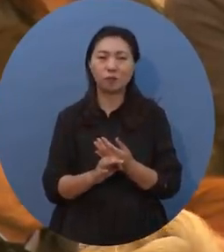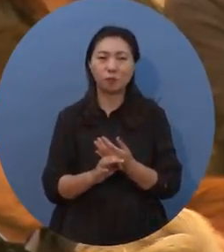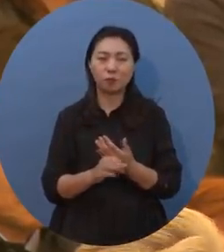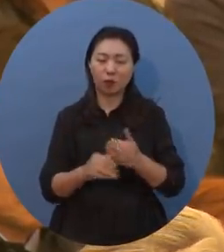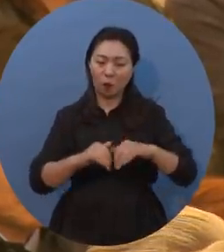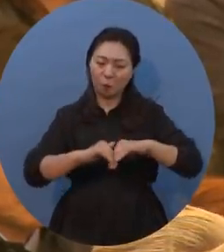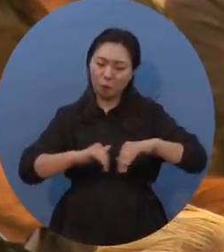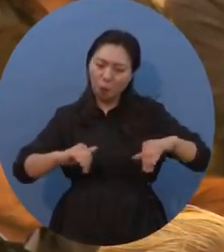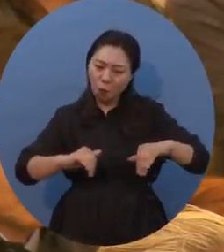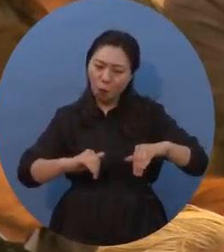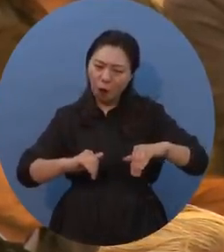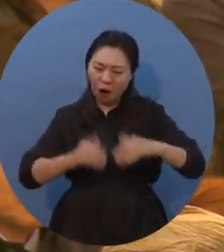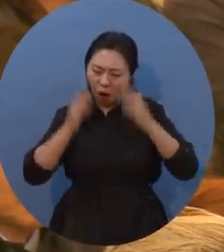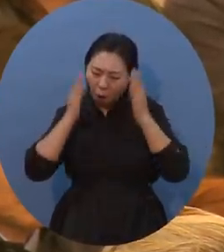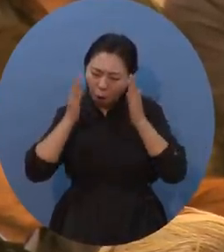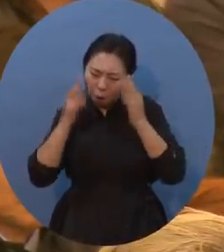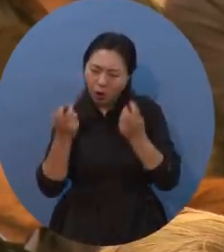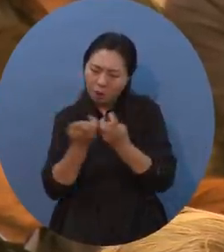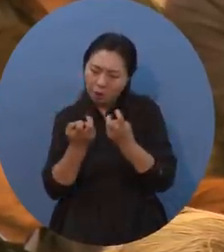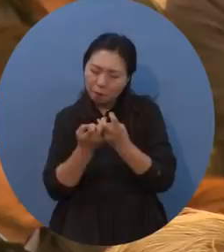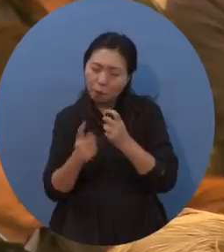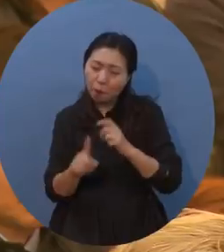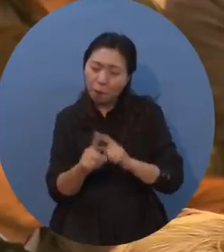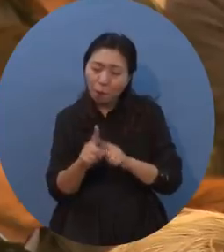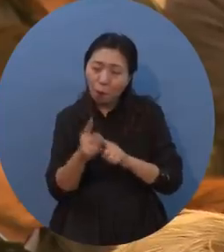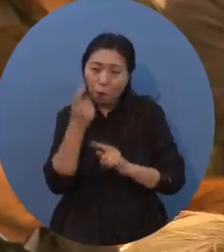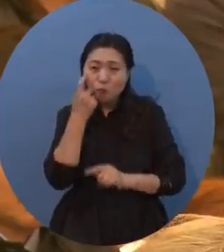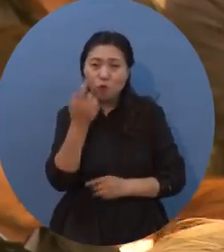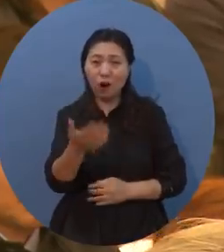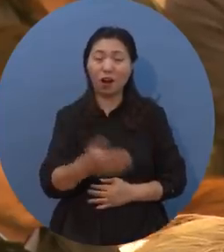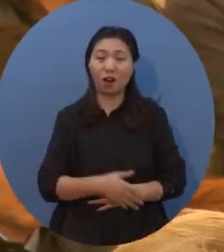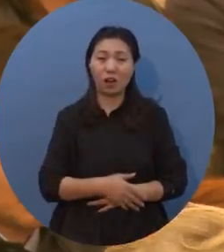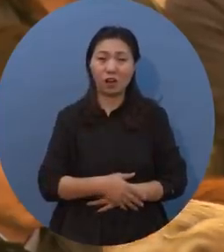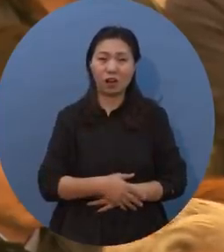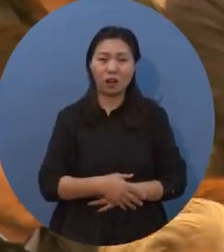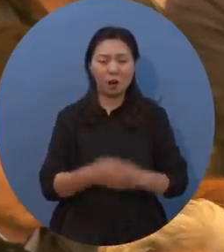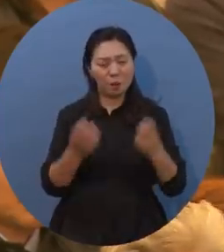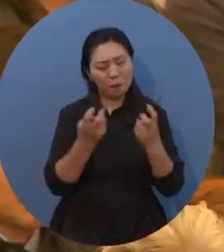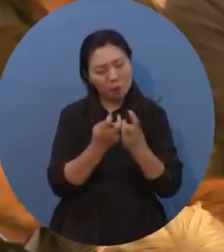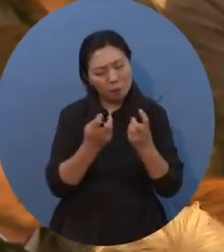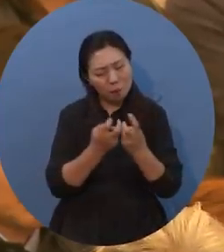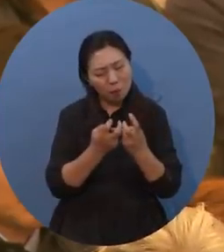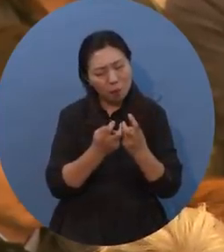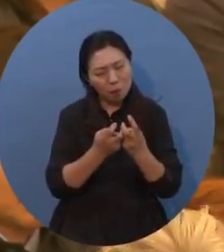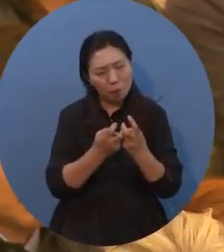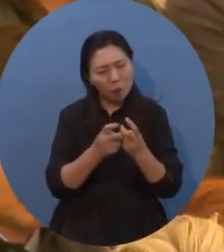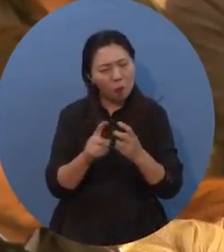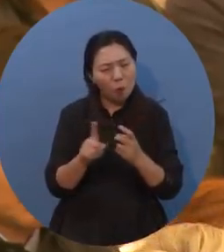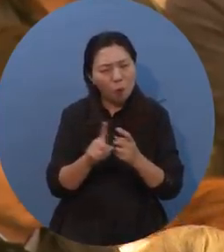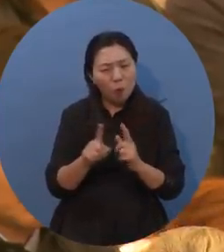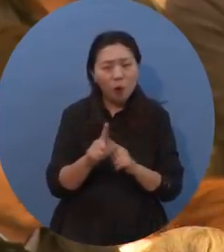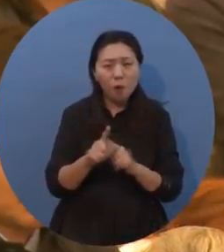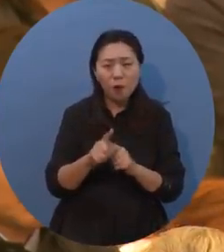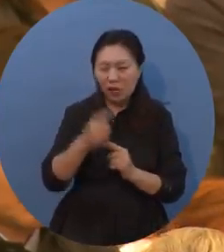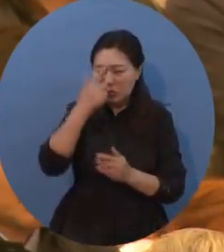아니면 따로 공부를 어떻게 하셨는지 어떻게 하시면 도대체 스님처럼